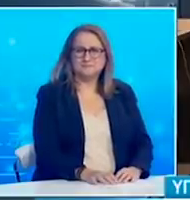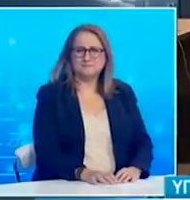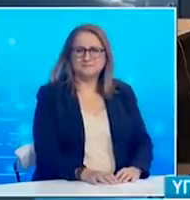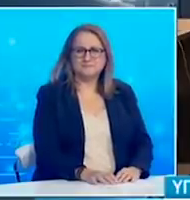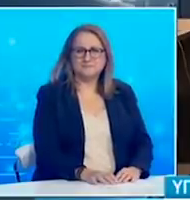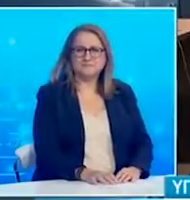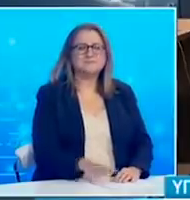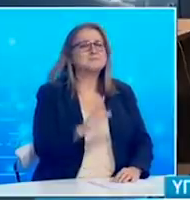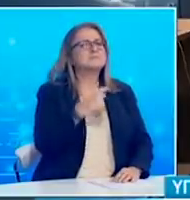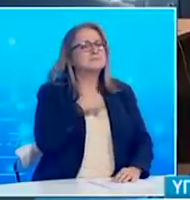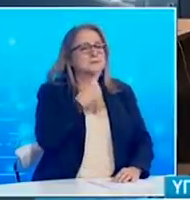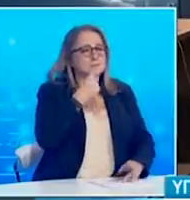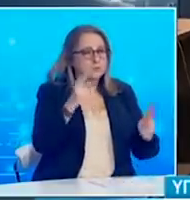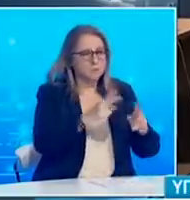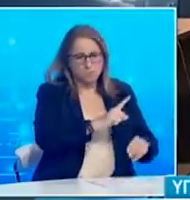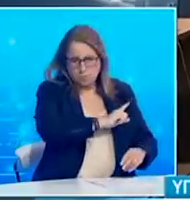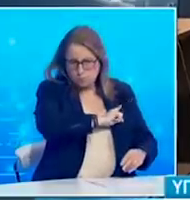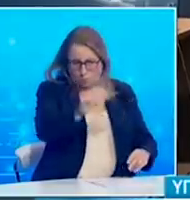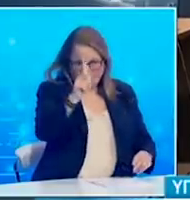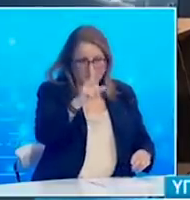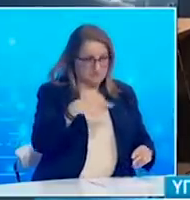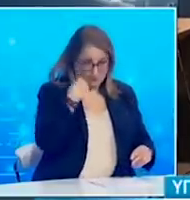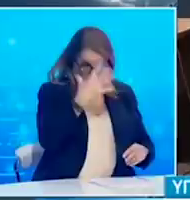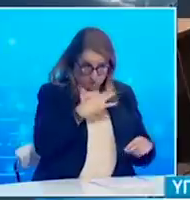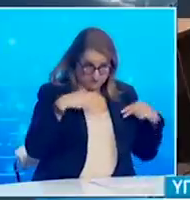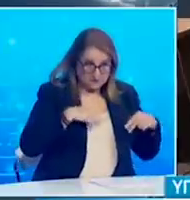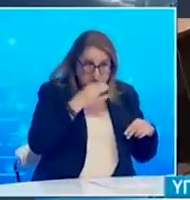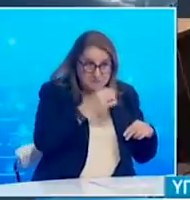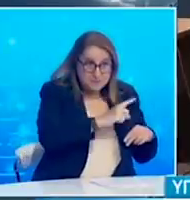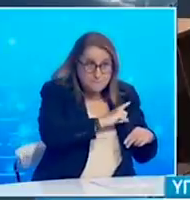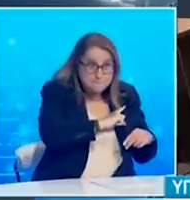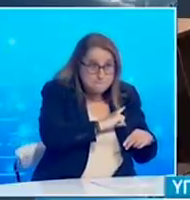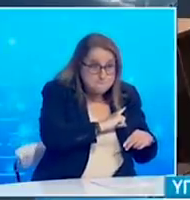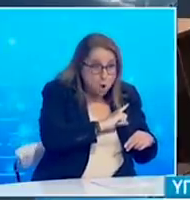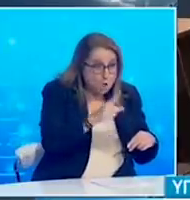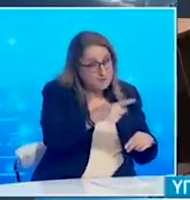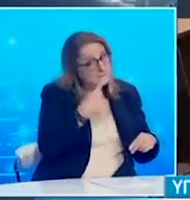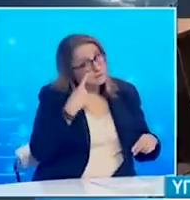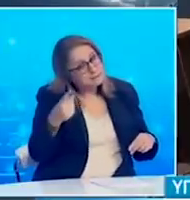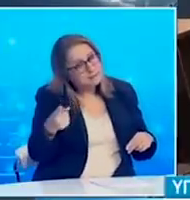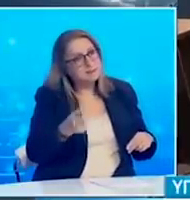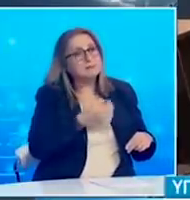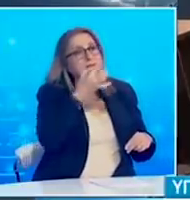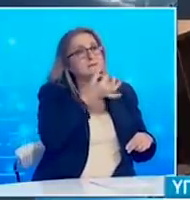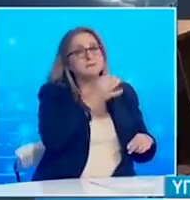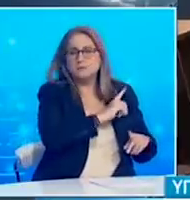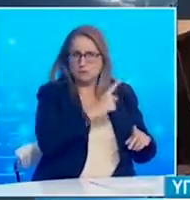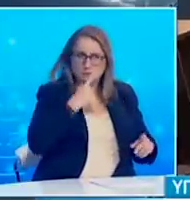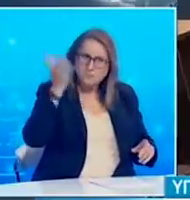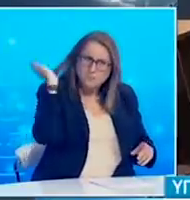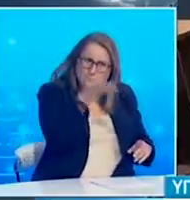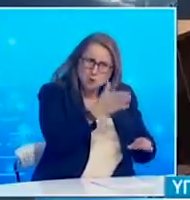Εγώ πολύ λακωνικά, ποτέ ο κυβερνητικός εκπρόσωπος δεν είπε κάτι τέτοιο. Σας παραπέμπω στις πραγματικές τους δηλώσεις. Η προσπάθεια που